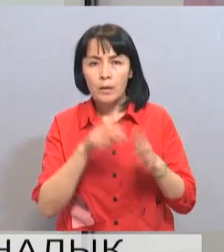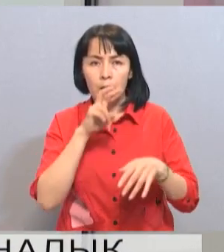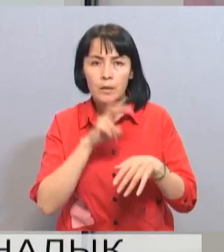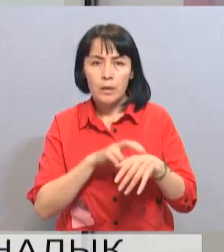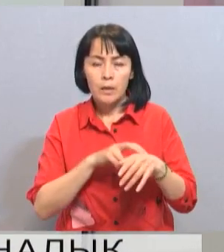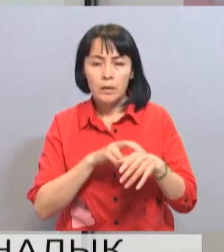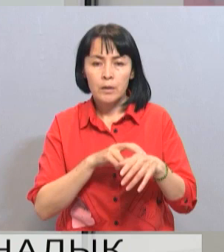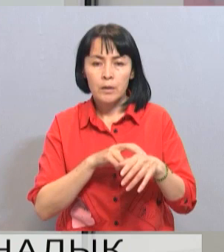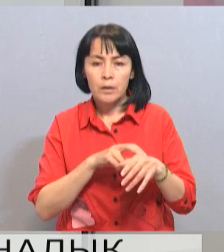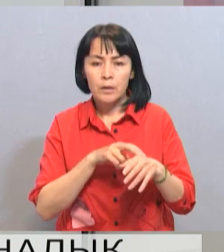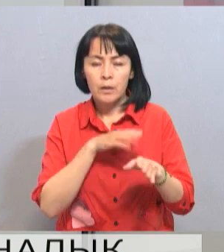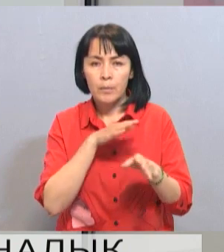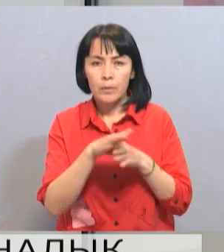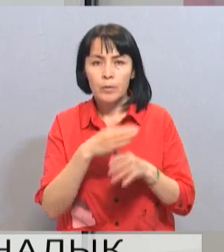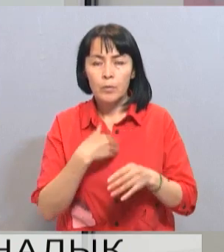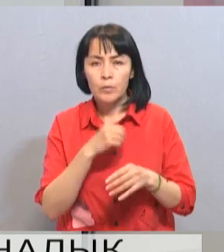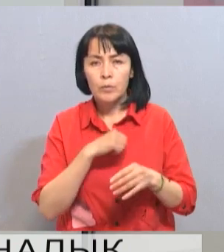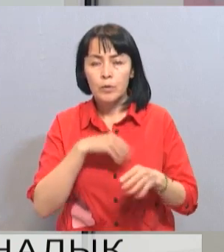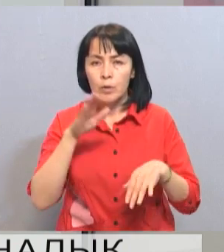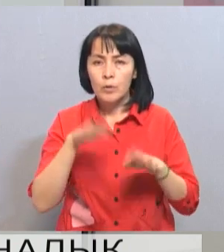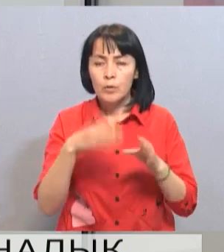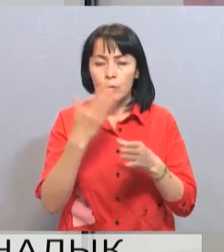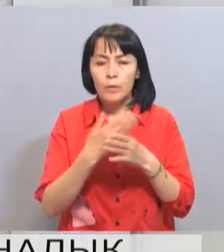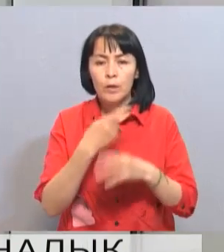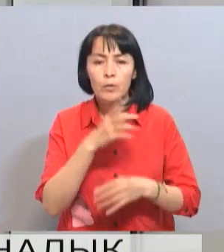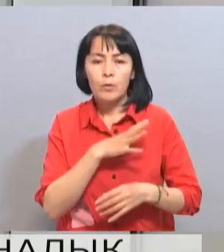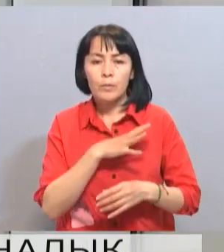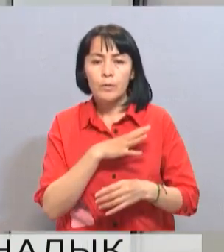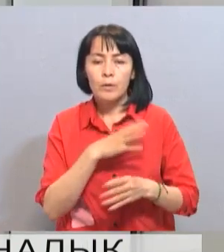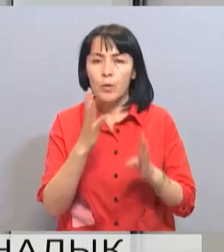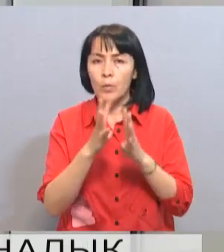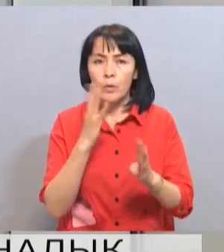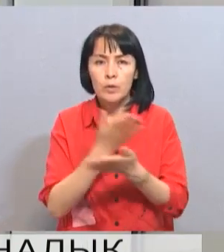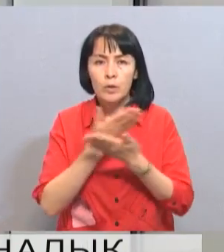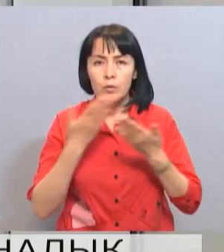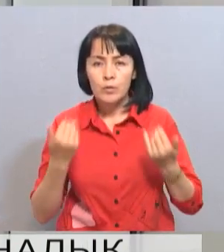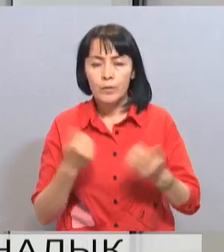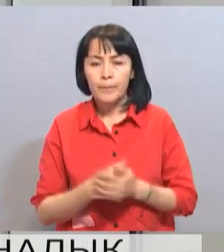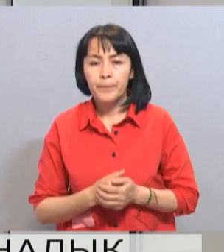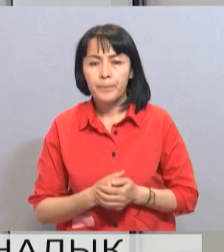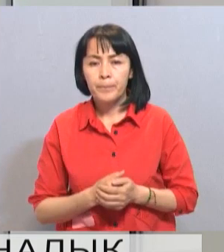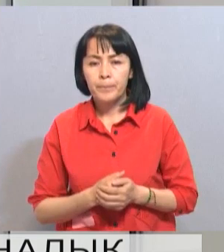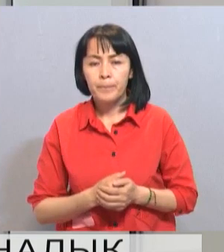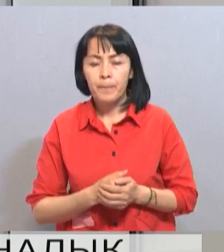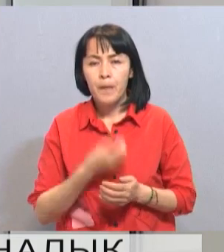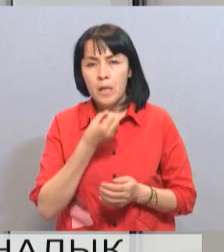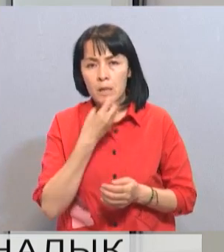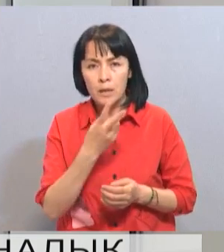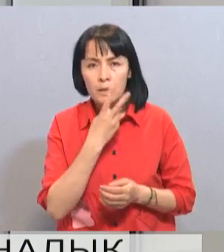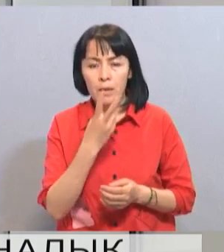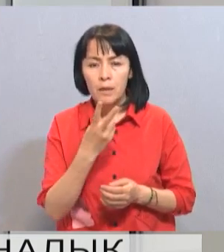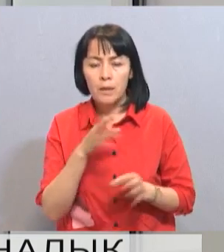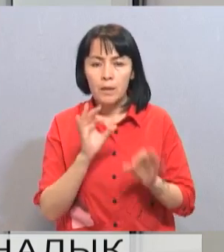дәрігердің қаралуынан өттім. Олар маған өздерінің жақсы кеңестерін берді. Очередь вообще жоқ. Жақсы